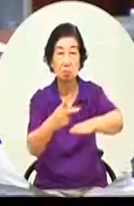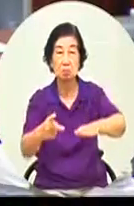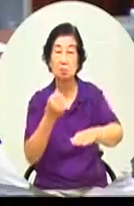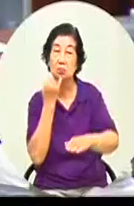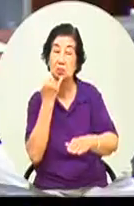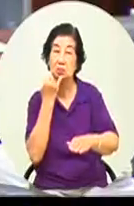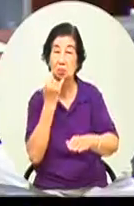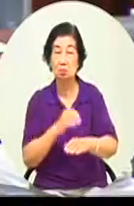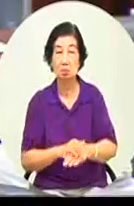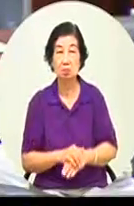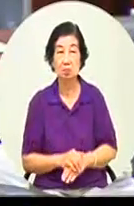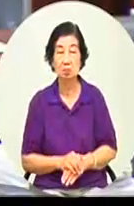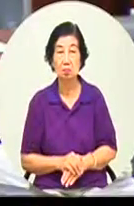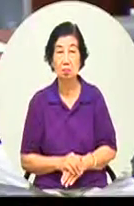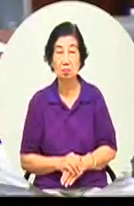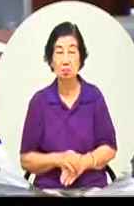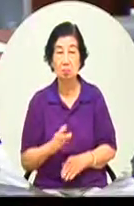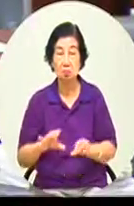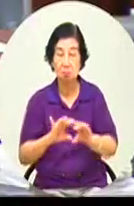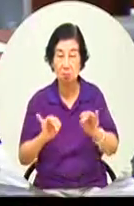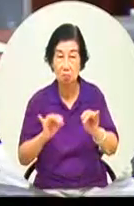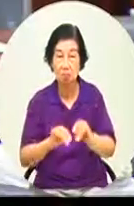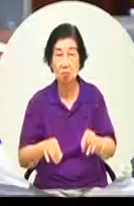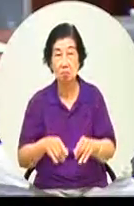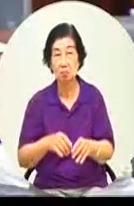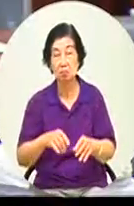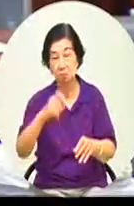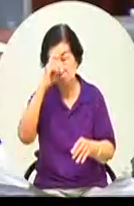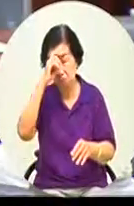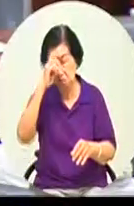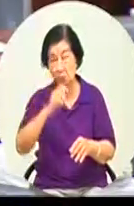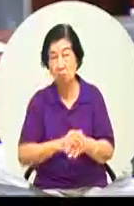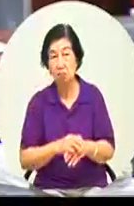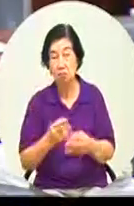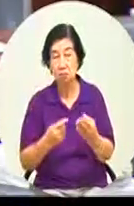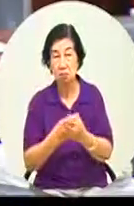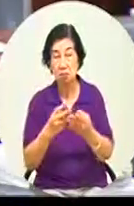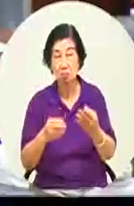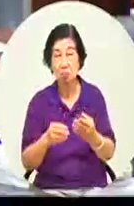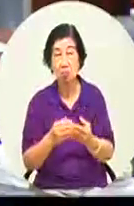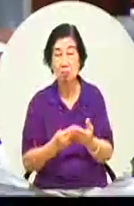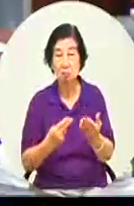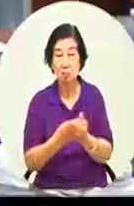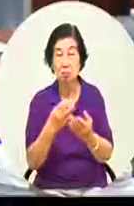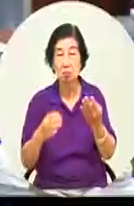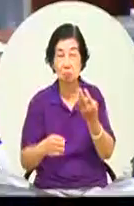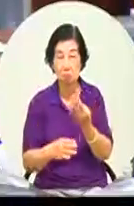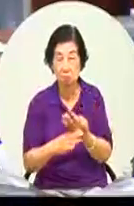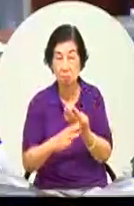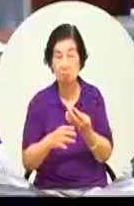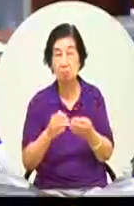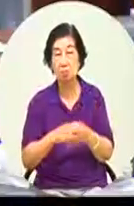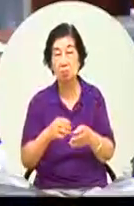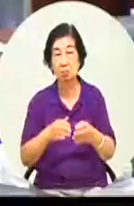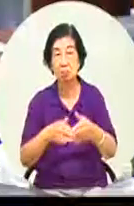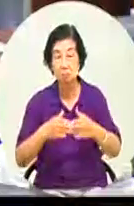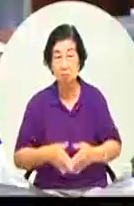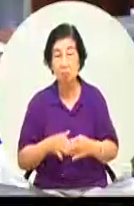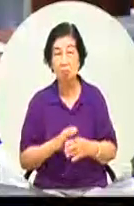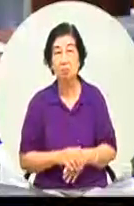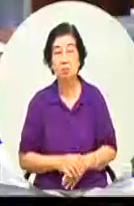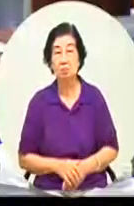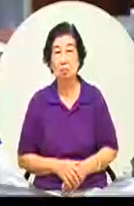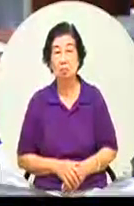可以来做一个地方的需求以及产业的需要。这点请请咱局长来做答复。 捷运局吴局长，请答